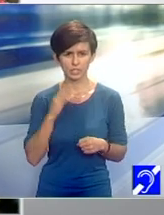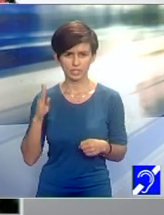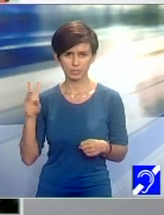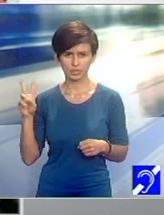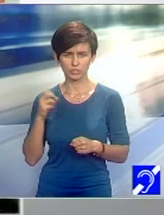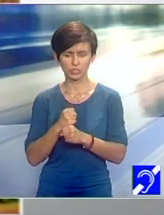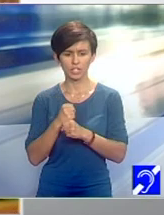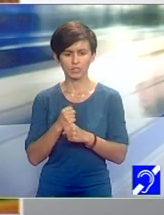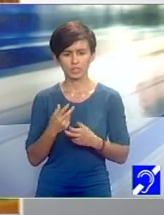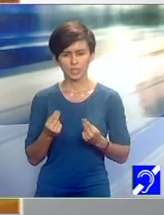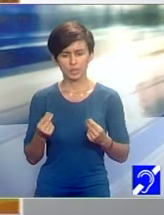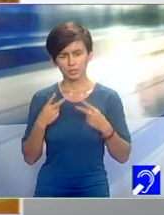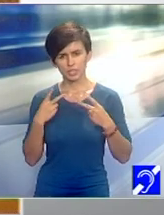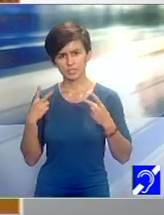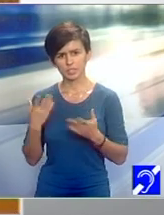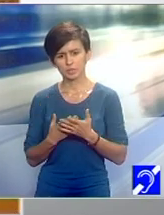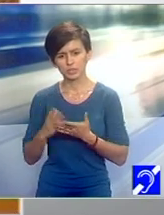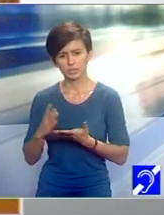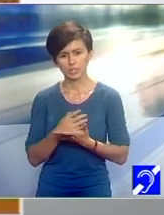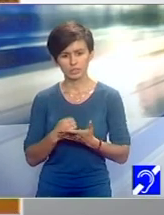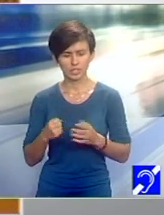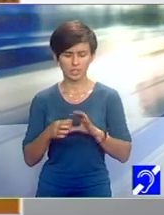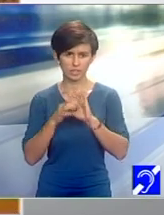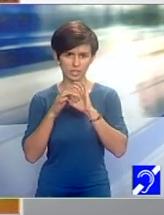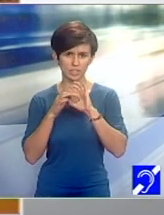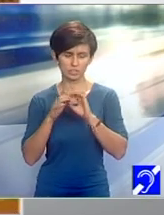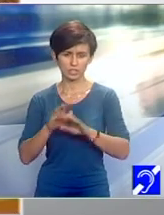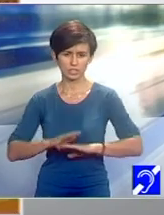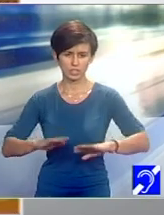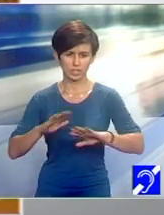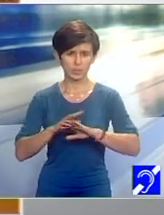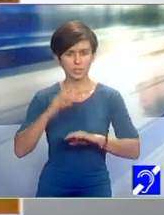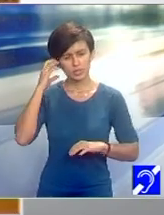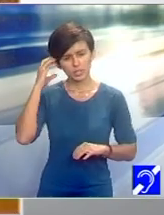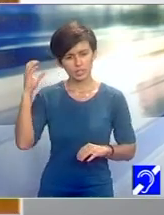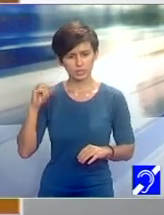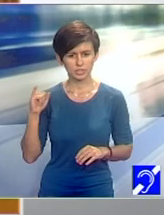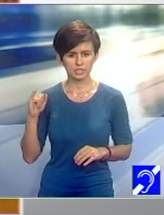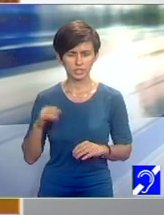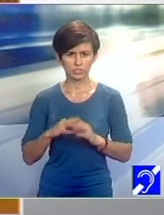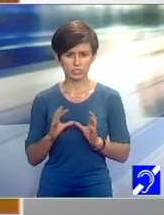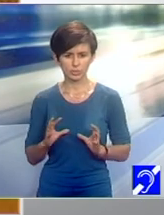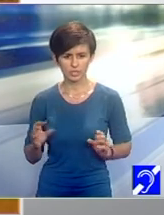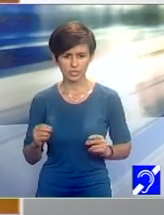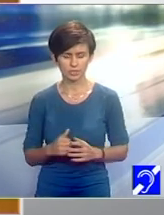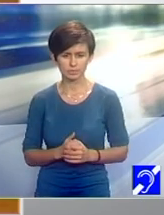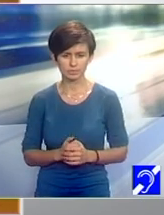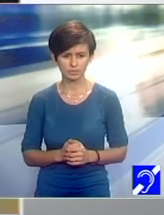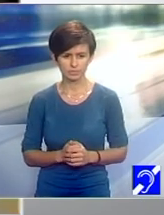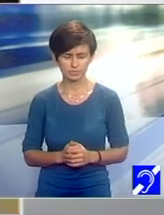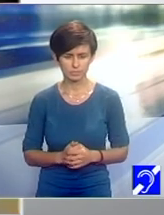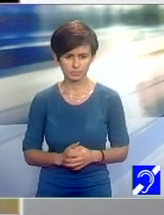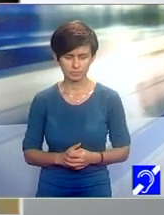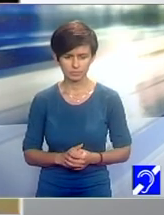nenumărate diligențe pentru strângerea relațiilor dintre mediul academic din Israel și România. Strudel Moisa is one of